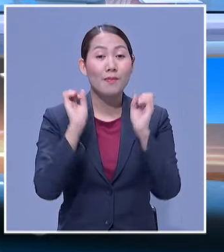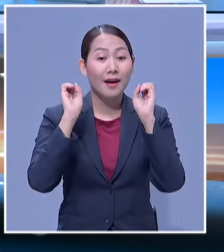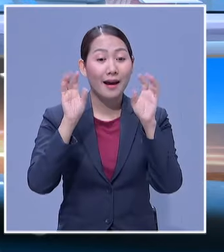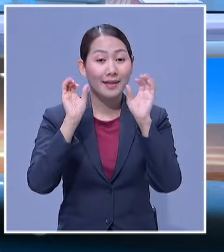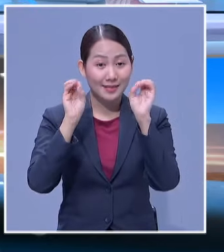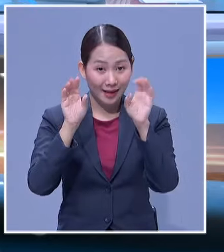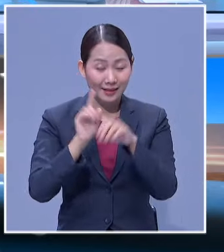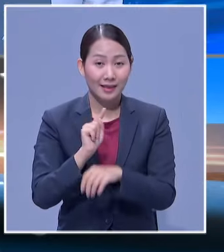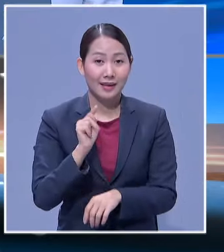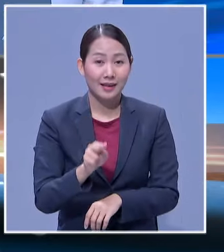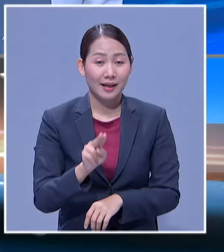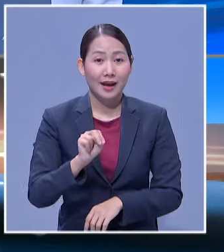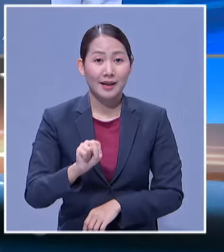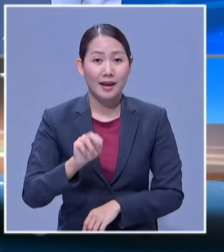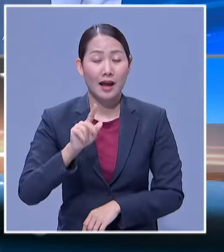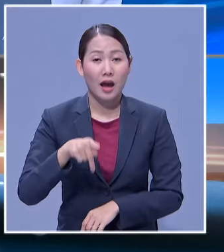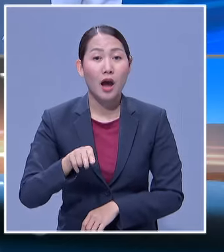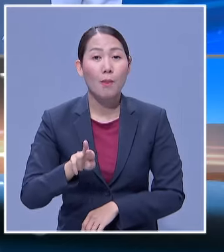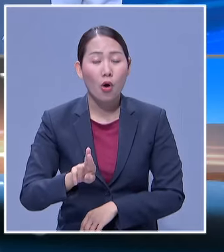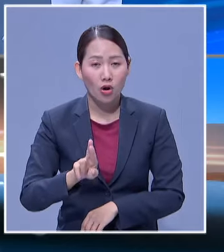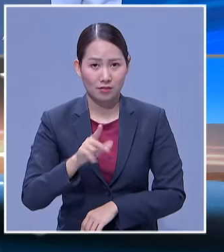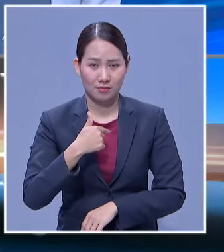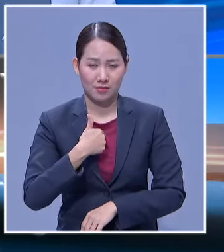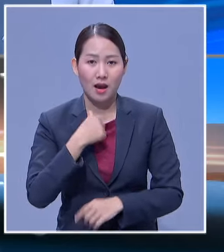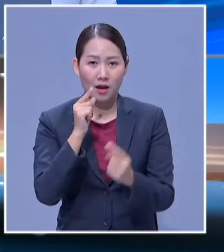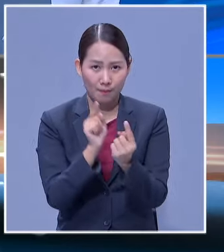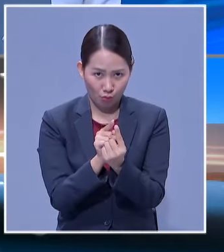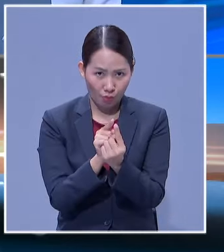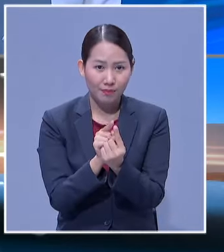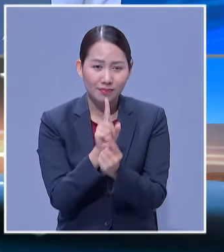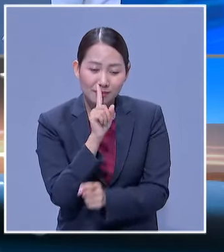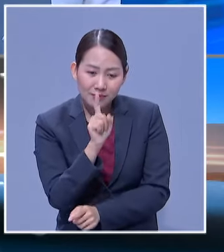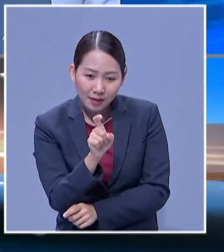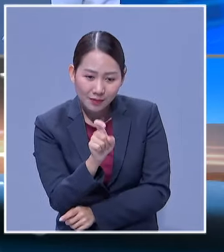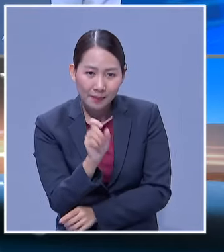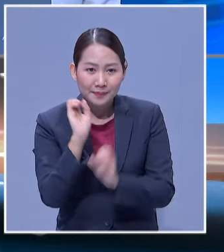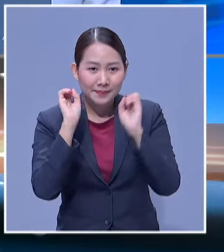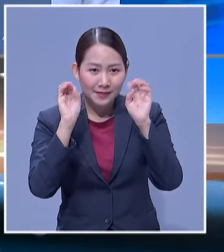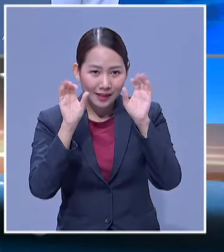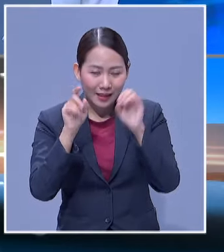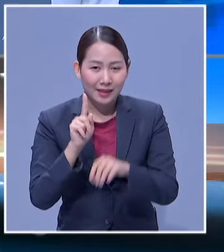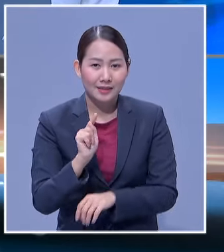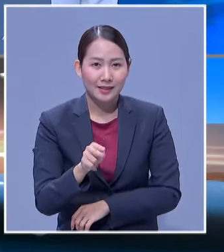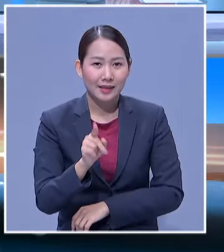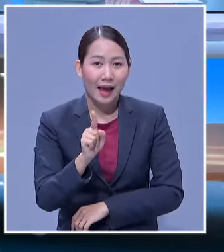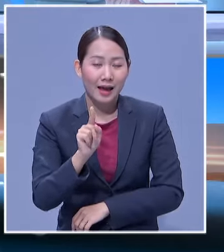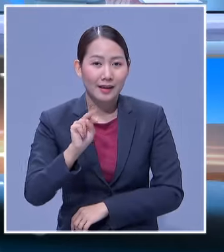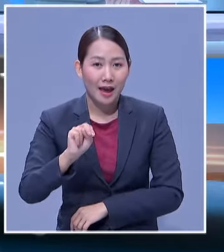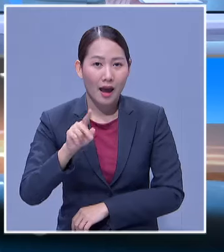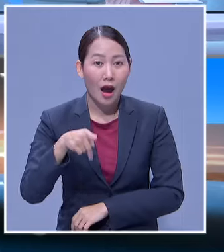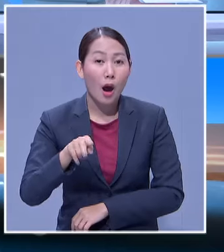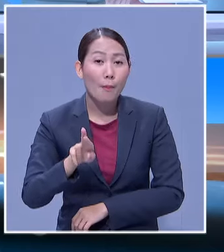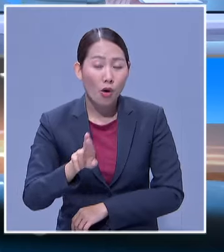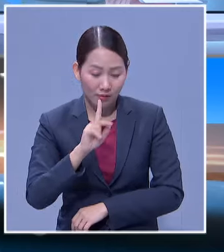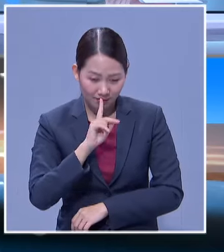อาจารย์นิดนึงว่าเหตุการณ์เมื่อวานนี้เกิดอะไรขึ้นแต่ว่าผมขอนิดนึงแล้วกันนะอๆอาจารย์ธนพรน่ะฝากบอกมาแบบนี้ว่า